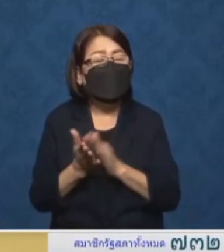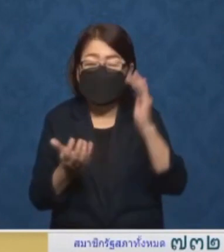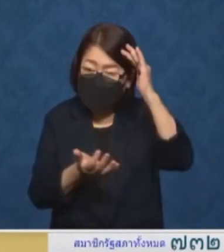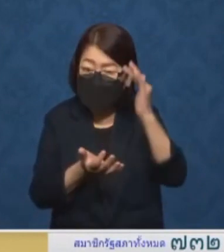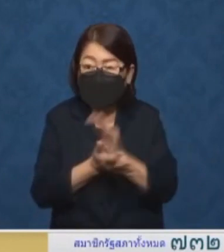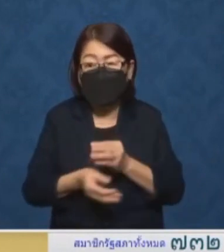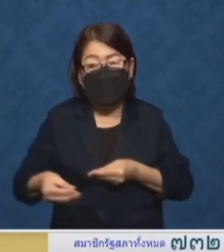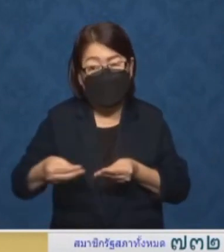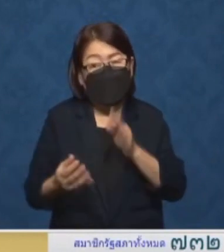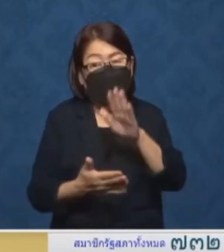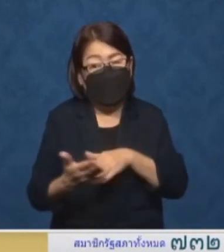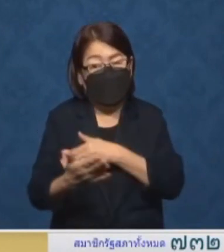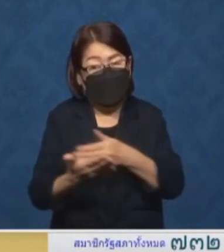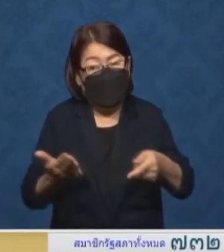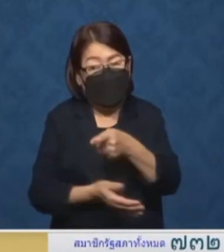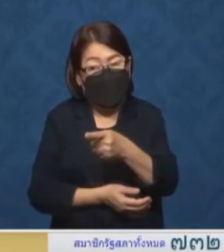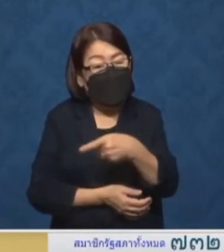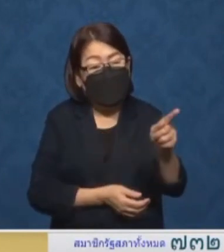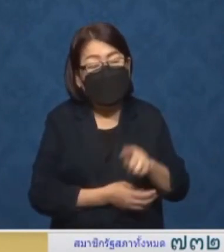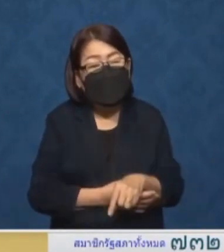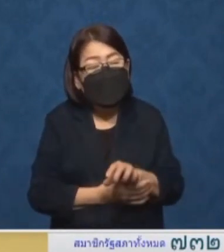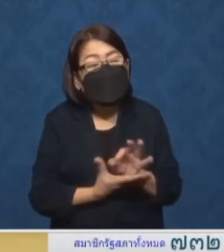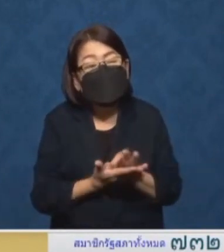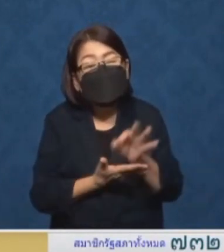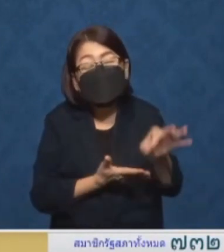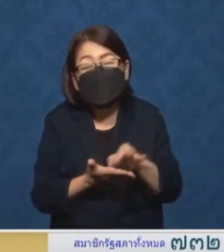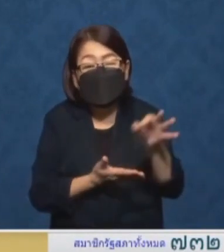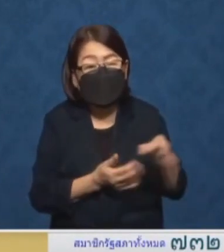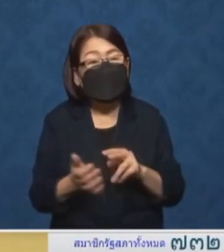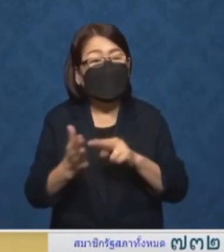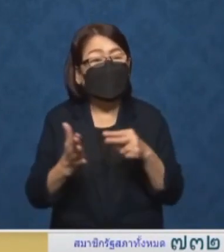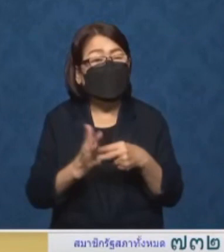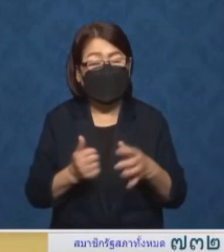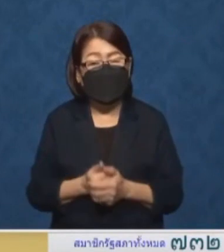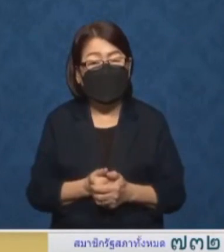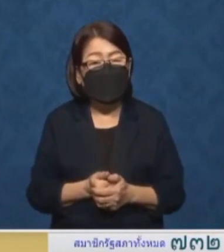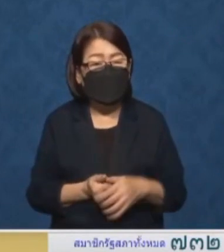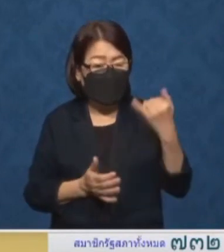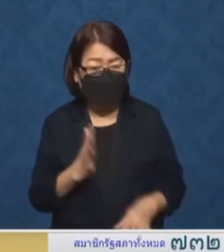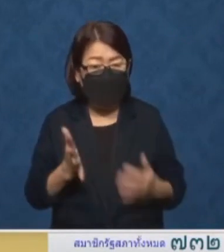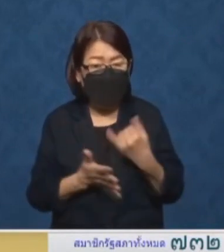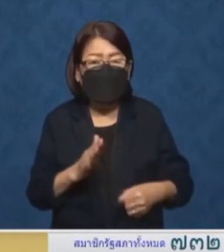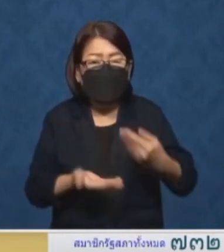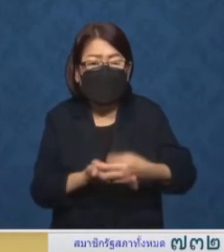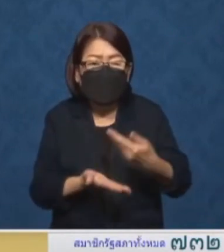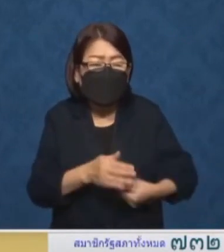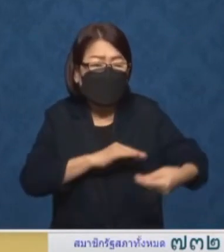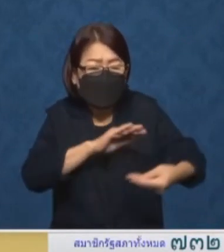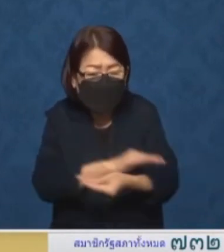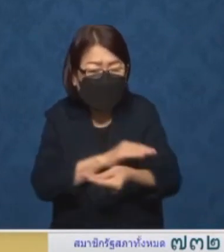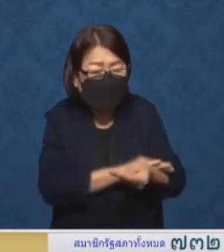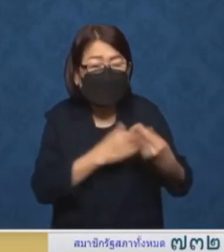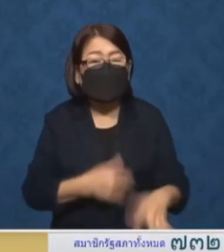ความผิดไอ้ความว่าไม่มีความผิดมันรับเงินไปแล้วที่เห็นเป็นข่าวบอกออกข่าวออกมาเป็นละ5ล้าน10